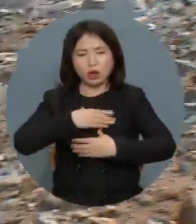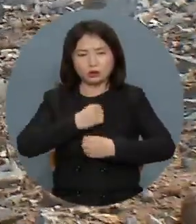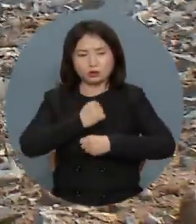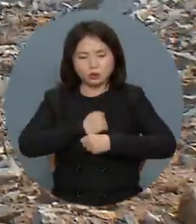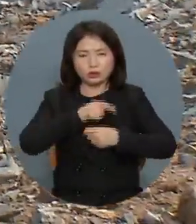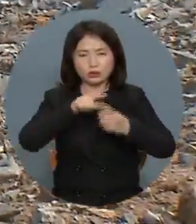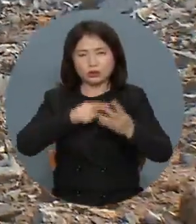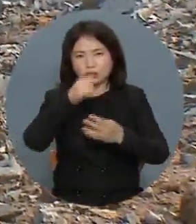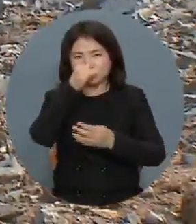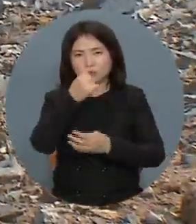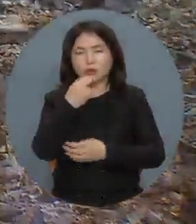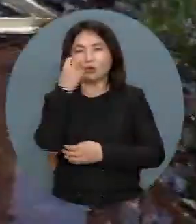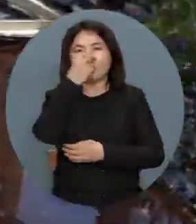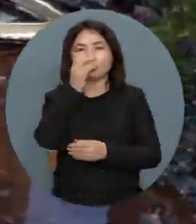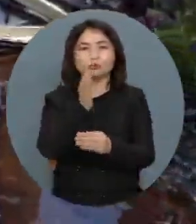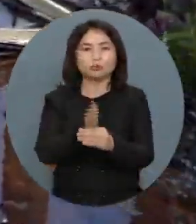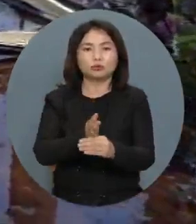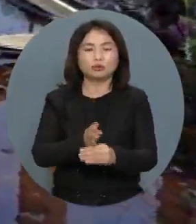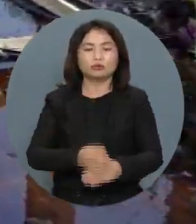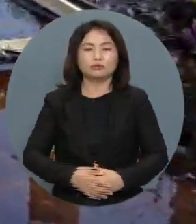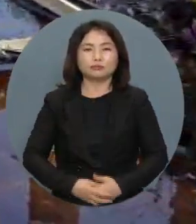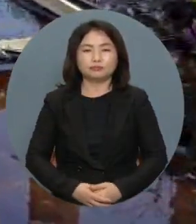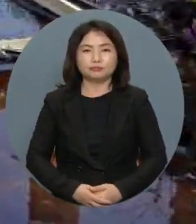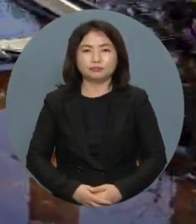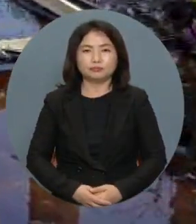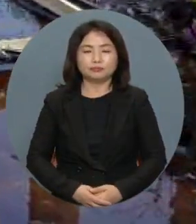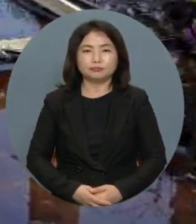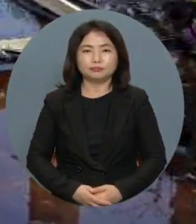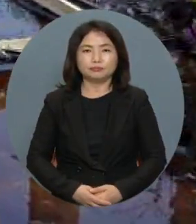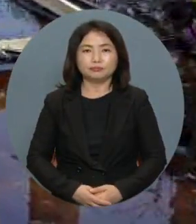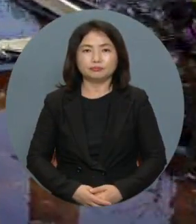안전수칙을 지켰는지 확인하고 있습니다. MBC 뉴스 손은민입니다.